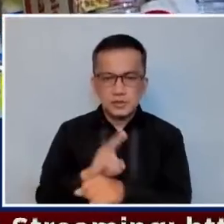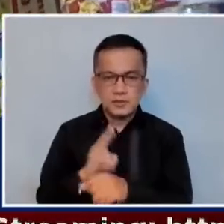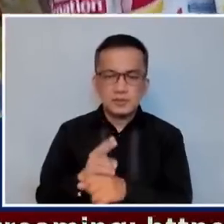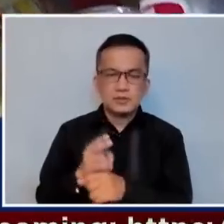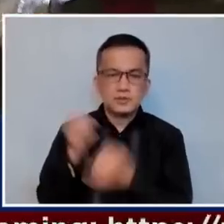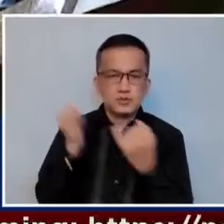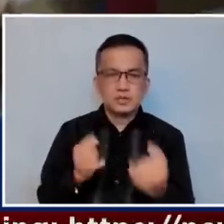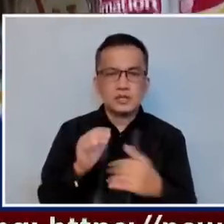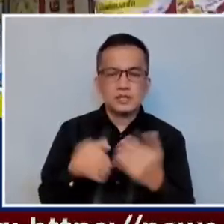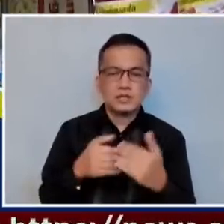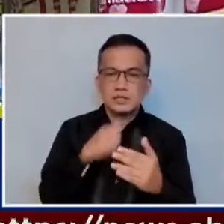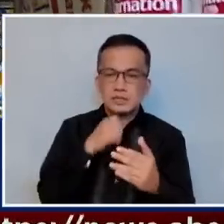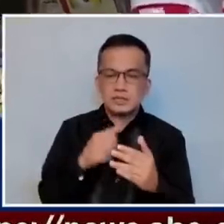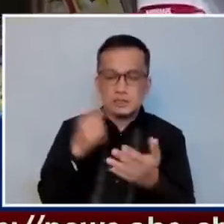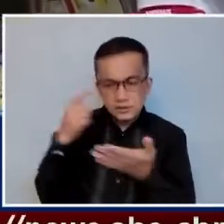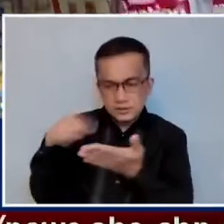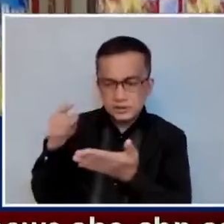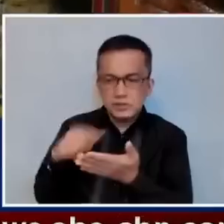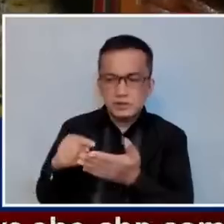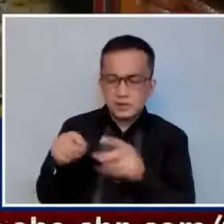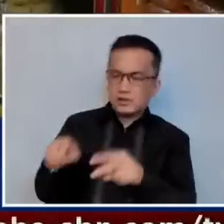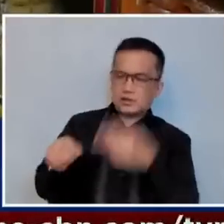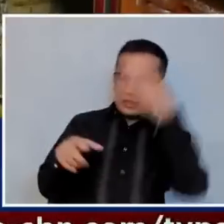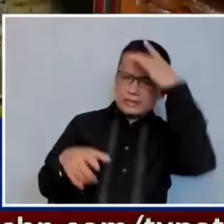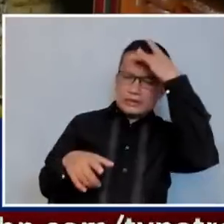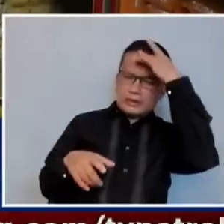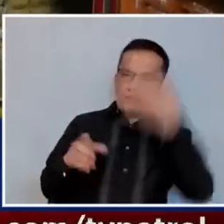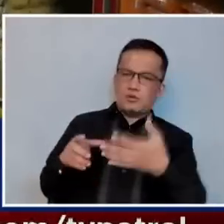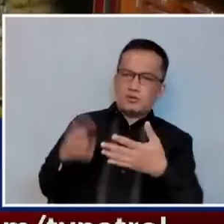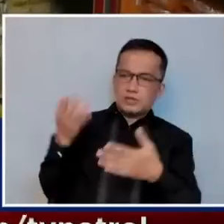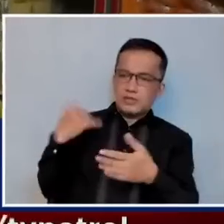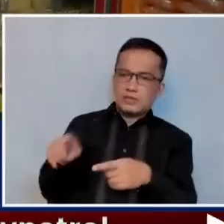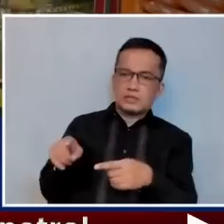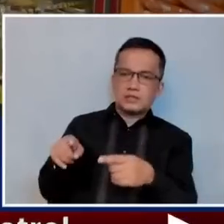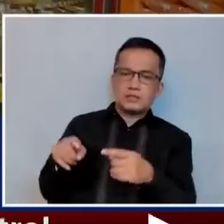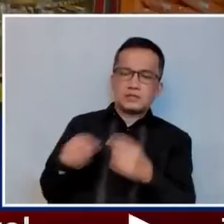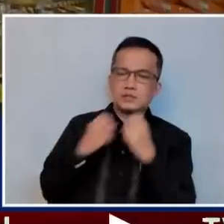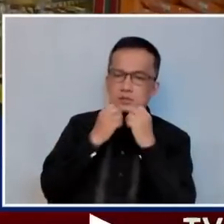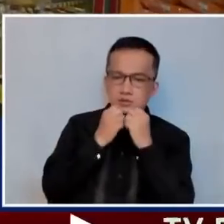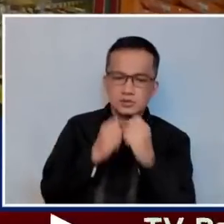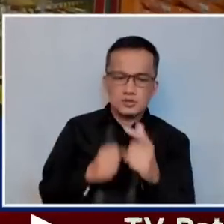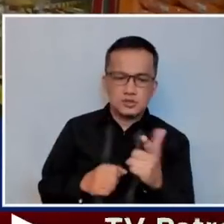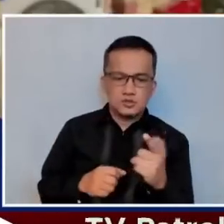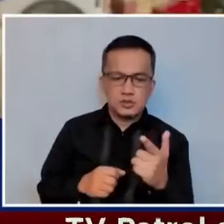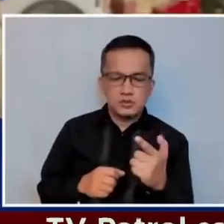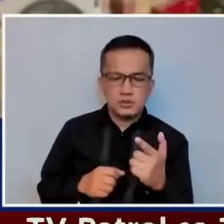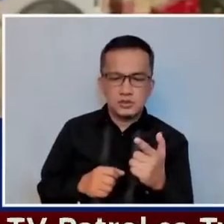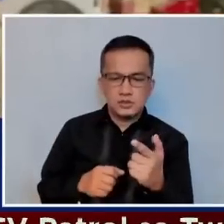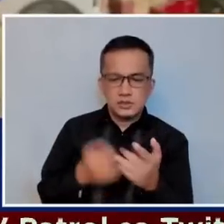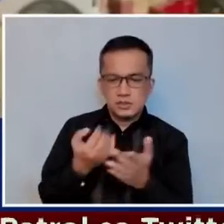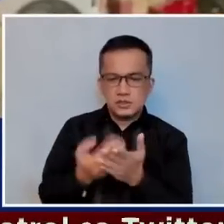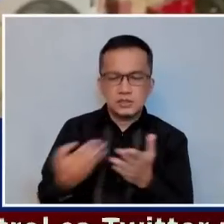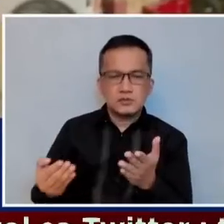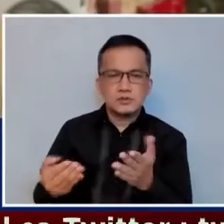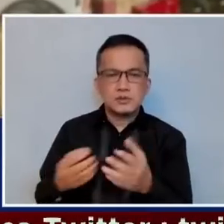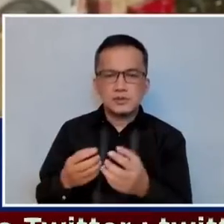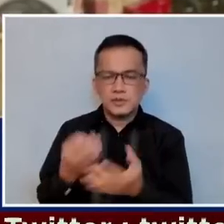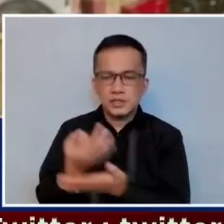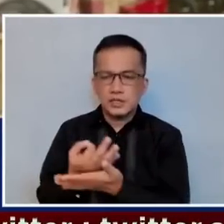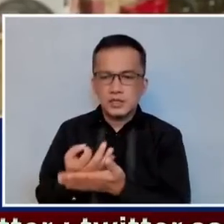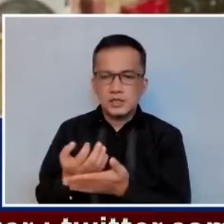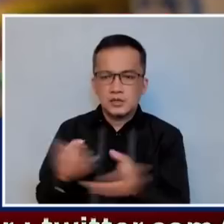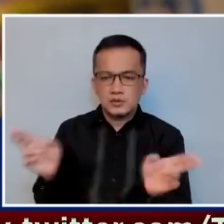mo, yun talagang malululak at magtataka ka na. Yung dating napagkasya ko sa 21 items in my cart, 8 items na lang